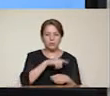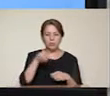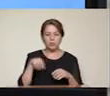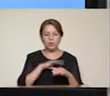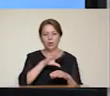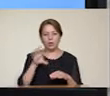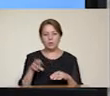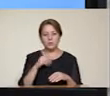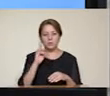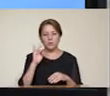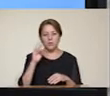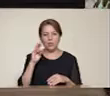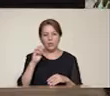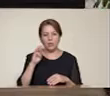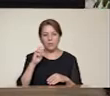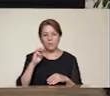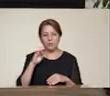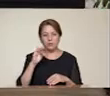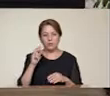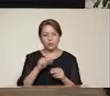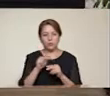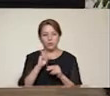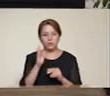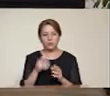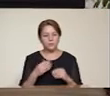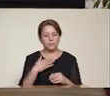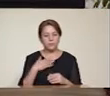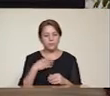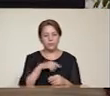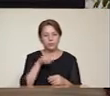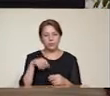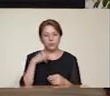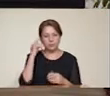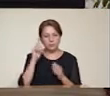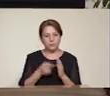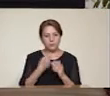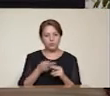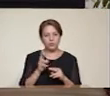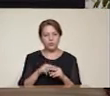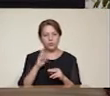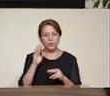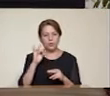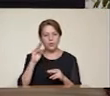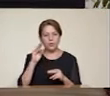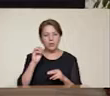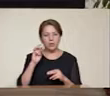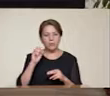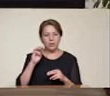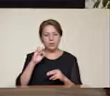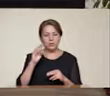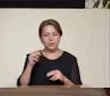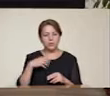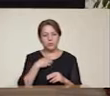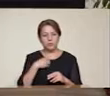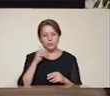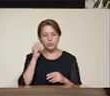barchasini kinematika o'rgatar ekan. Demak, biz bularni bilish uchun kinematikaning asosiy tushunchalarini